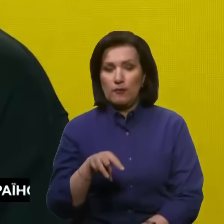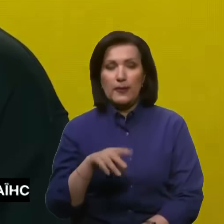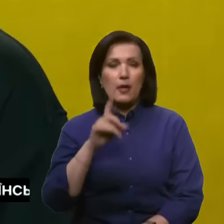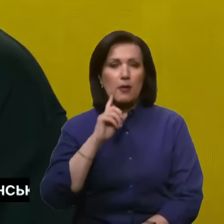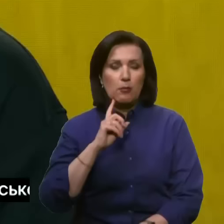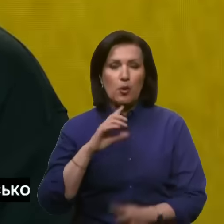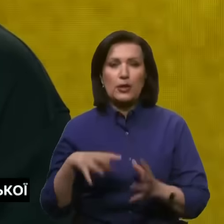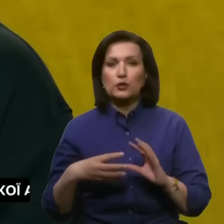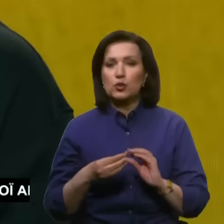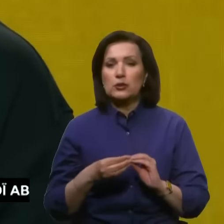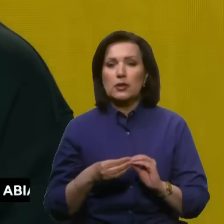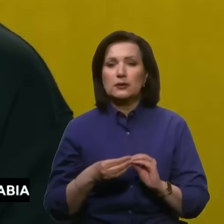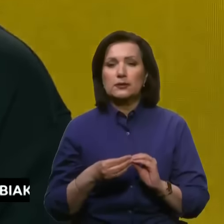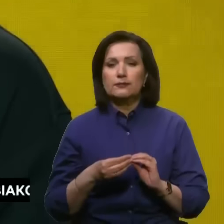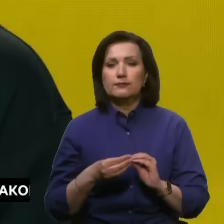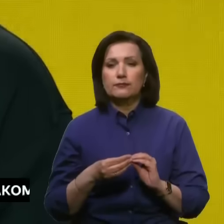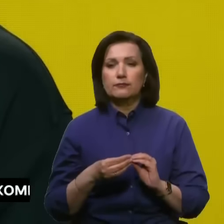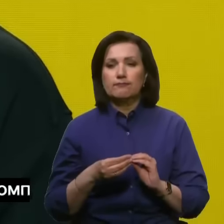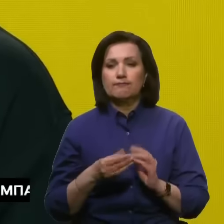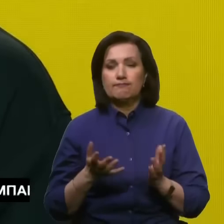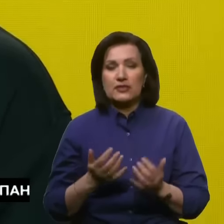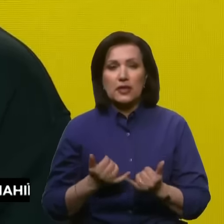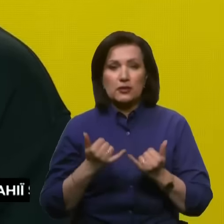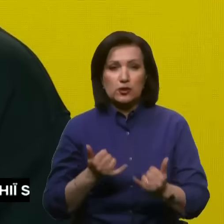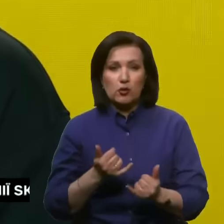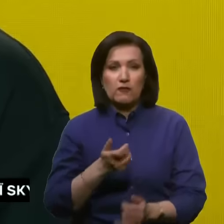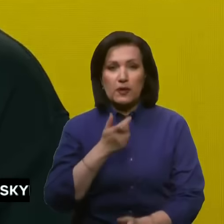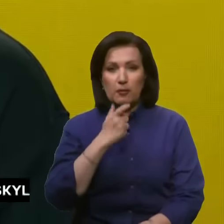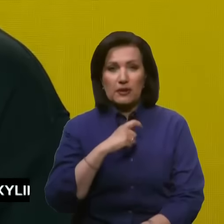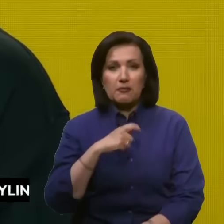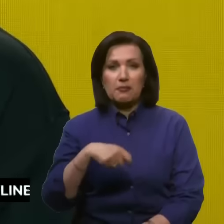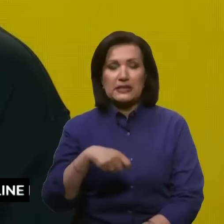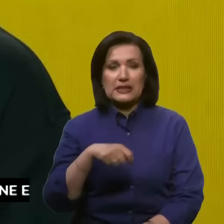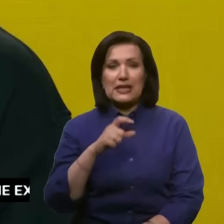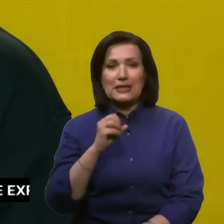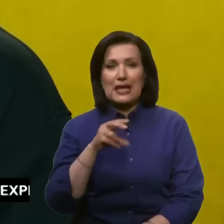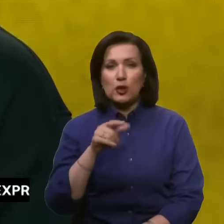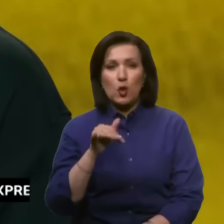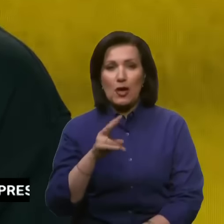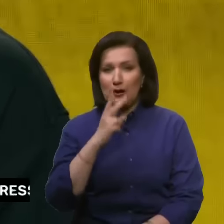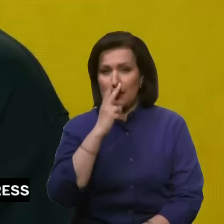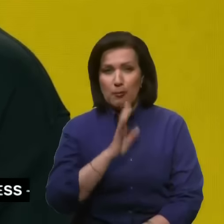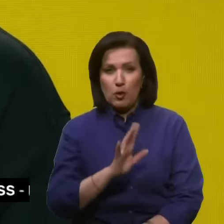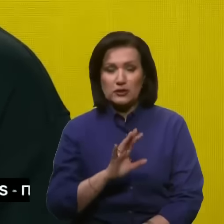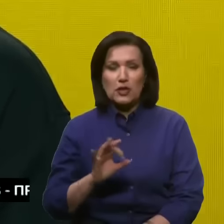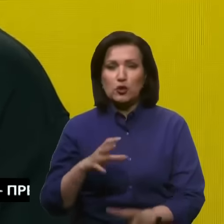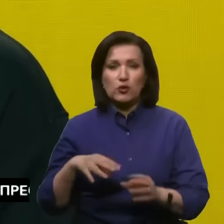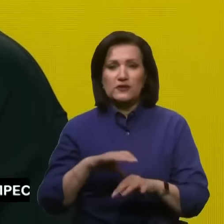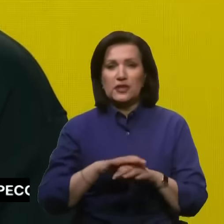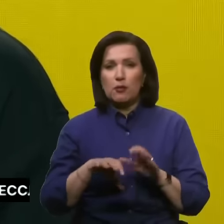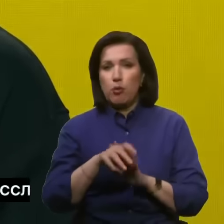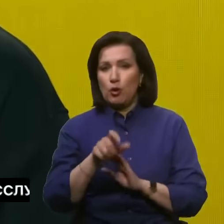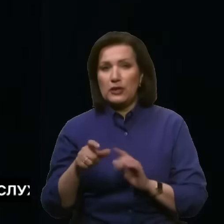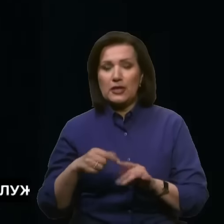Поки що результат шановний президент Ердоган не показав щодо всіх полонених, які